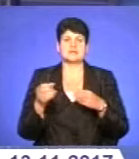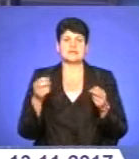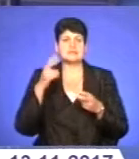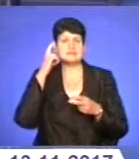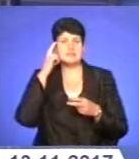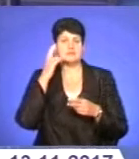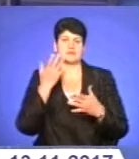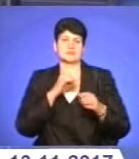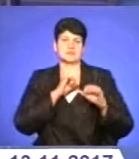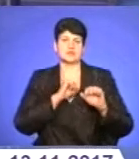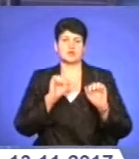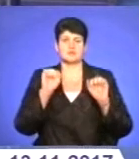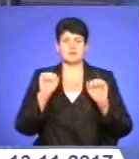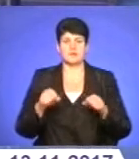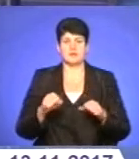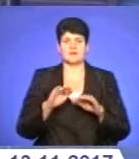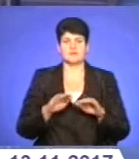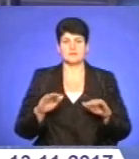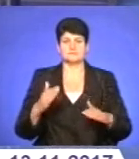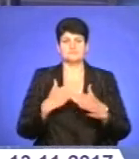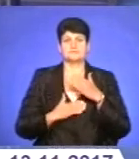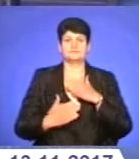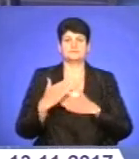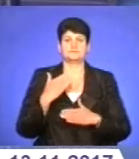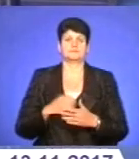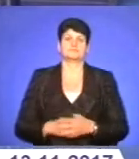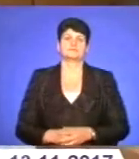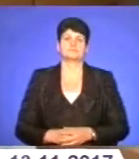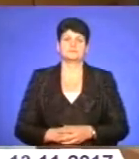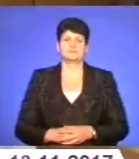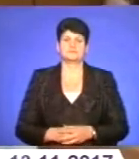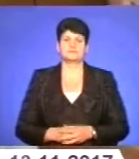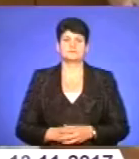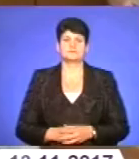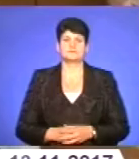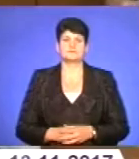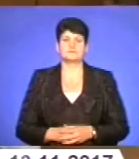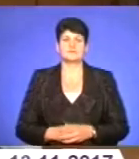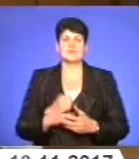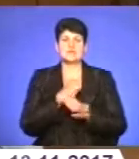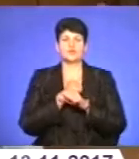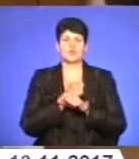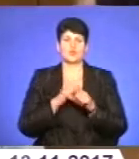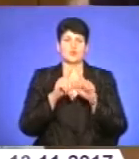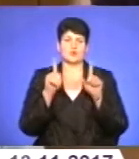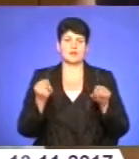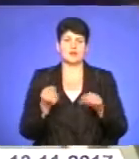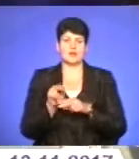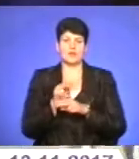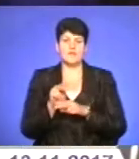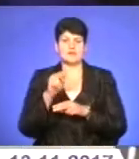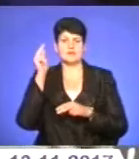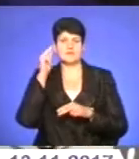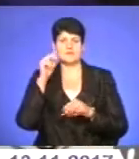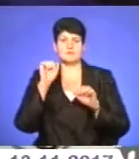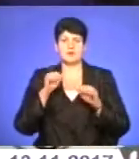яка відстоює права осіб з інвалідністю. Детальніше у матеріалі Тараса Бурака. Санаторно-курортне лікування, навчання,